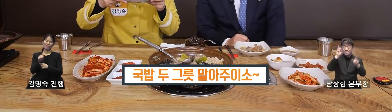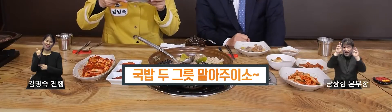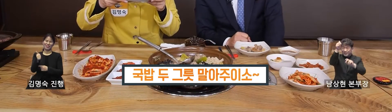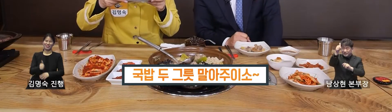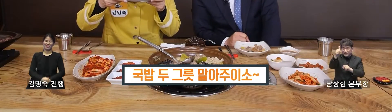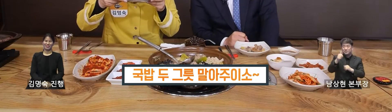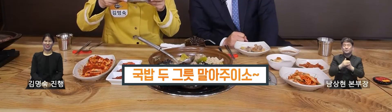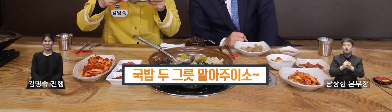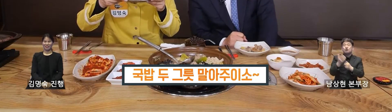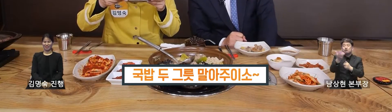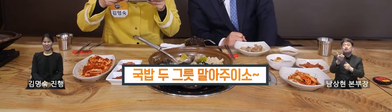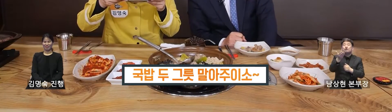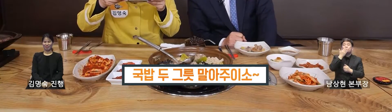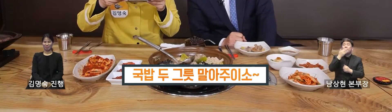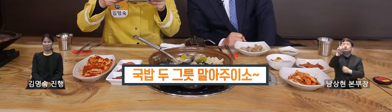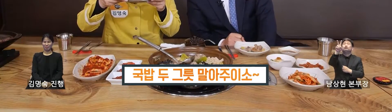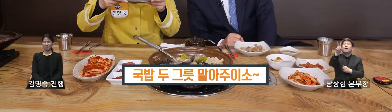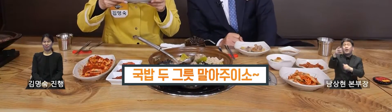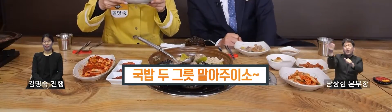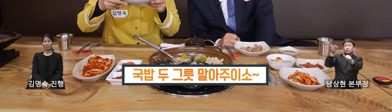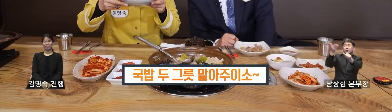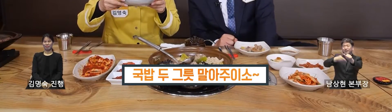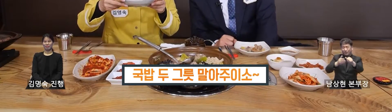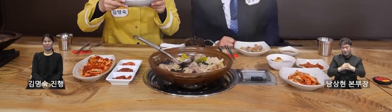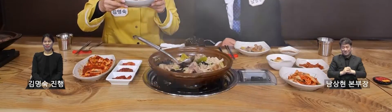사장님, 국밥 두 개만 주세요.